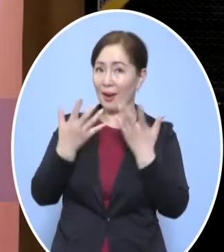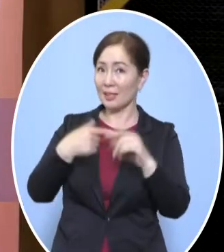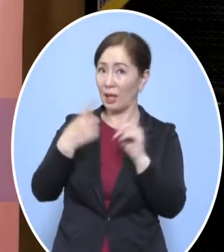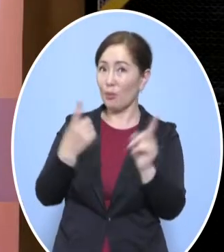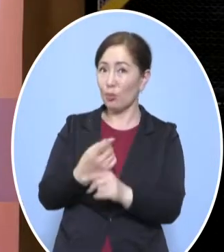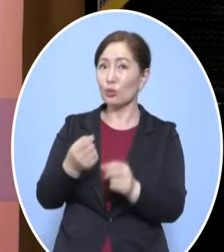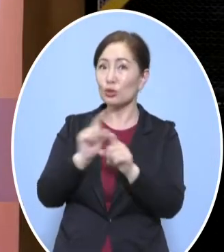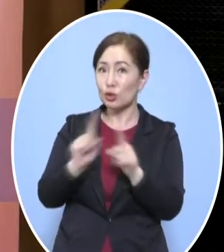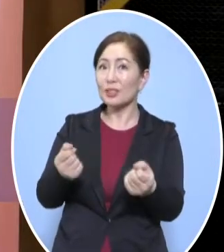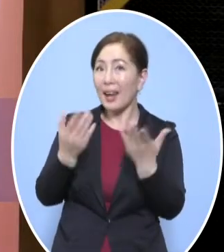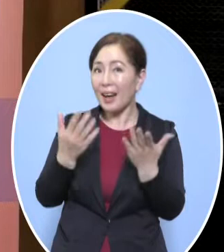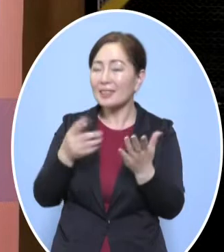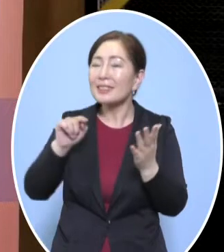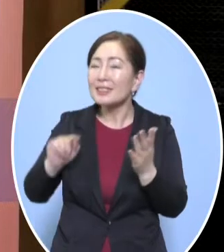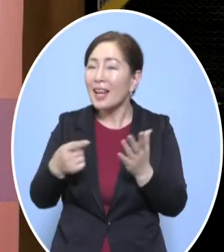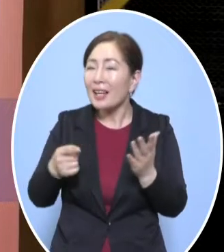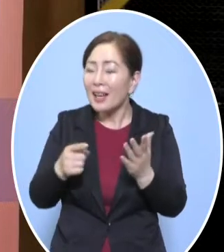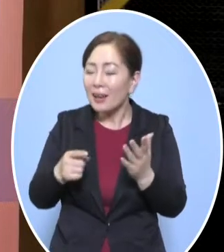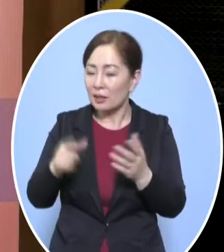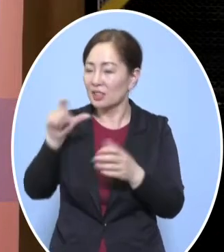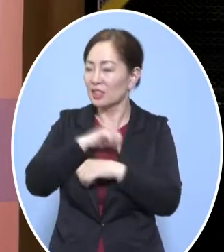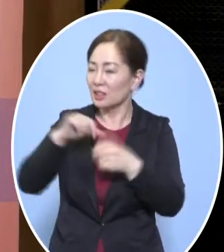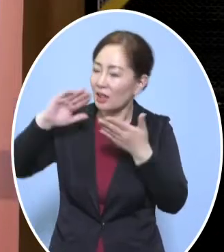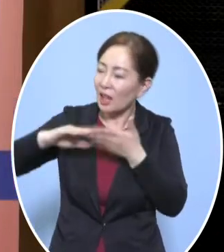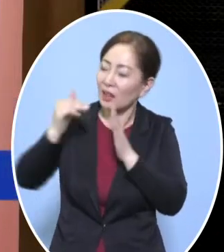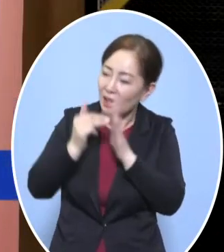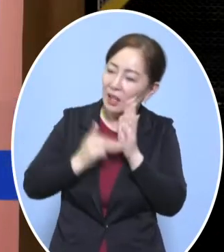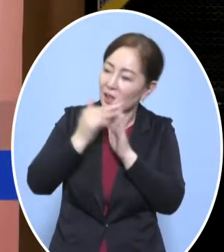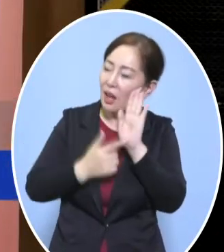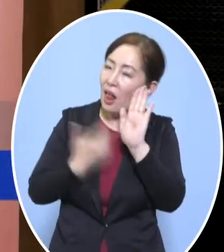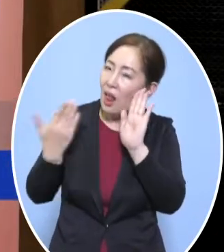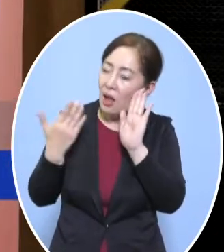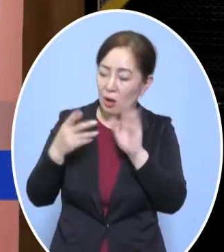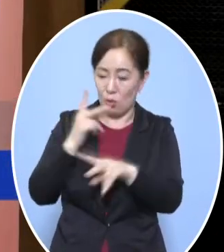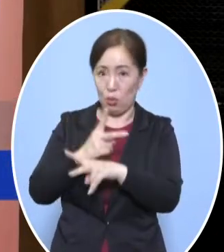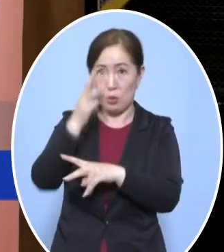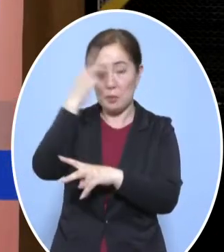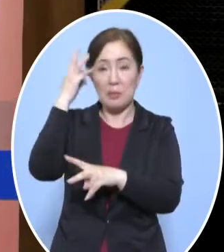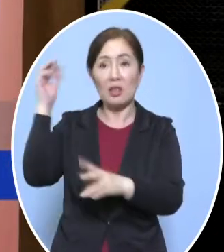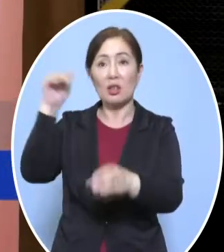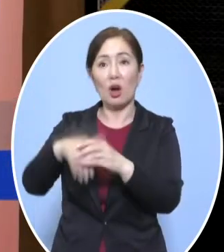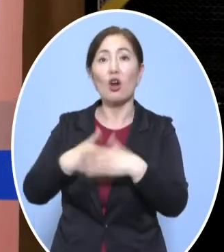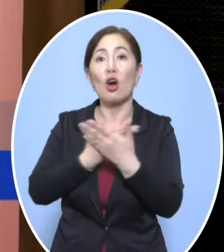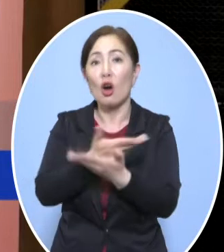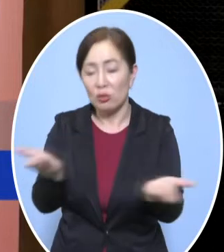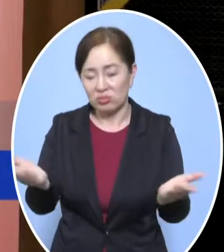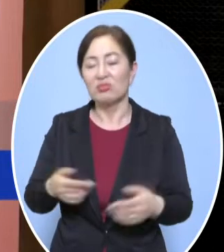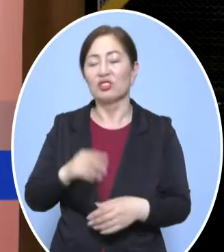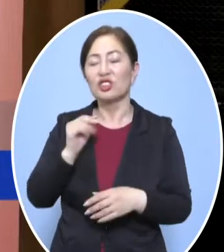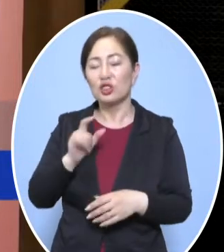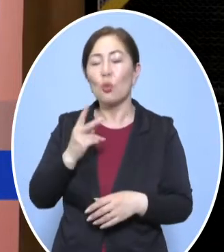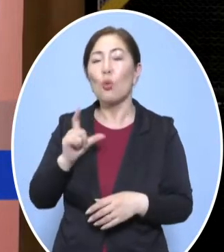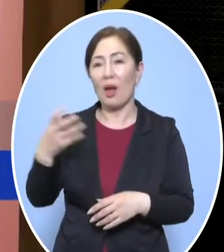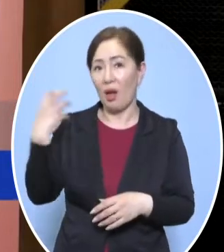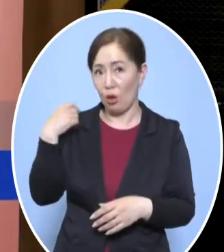гарч байгаа энэ хэрэг зөрчлийн шалтгаан нөхцөлийг иргэд олон нийтэд тайлбарлан танилцуулах нэр нь хөл төгтөмжийн мэдлэгийг олгох